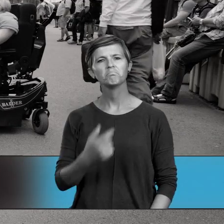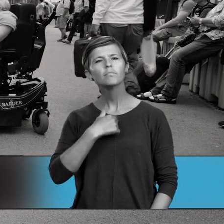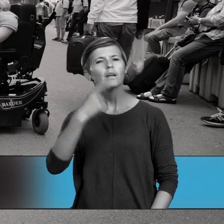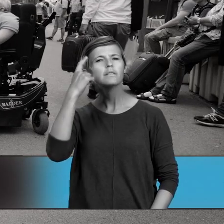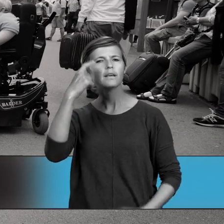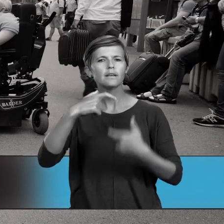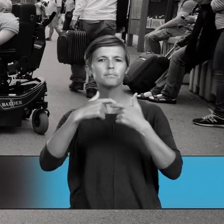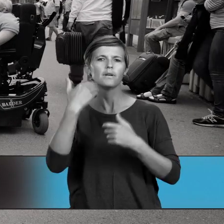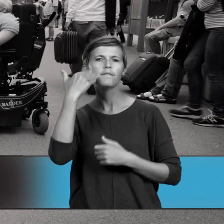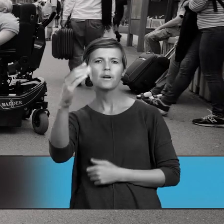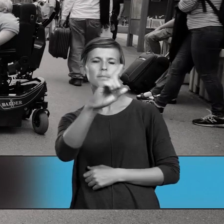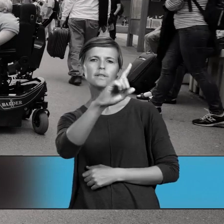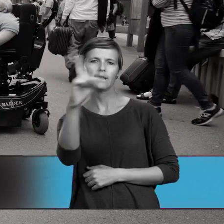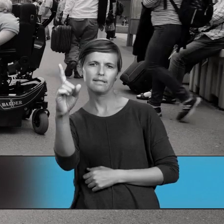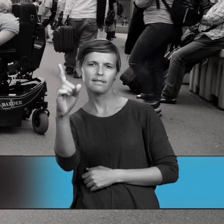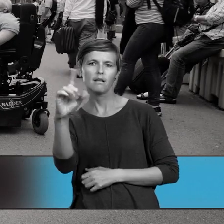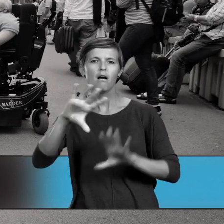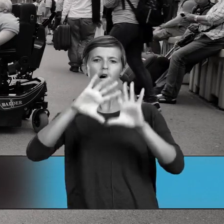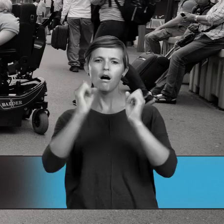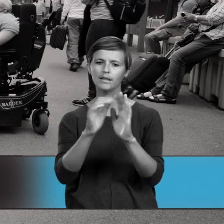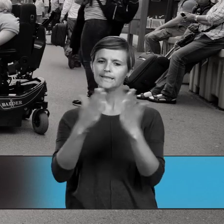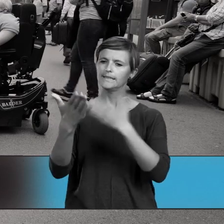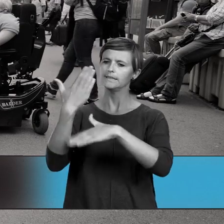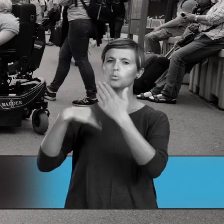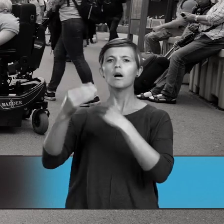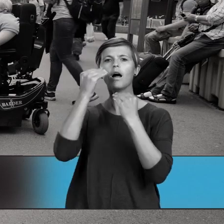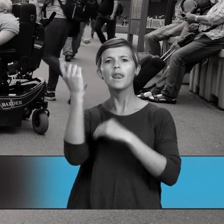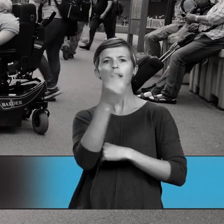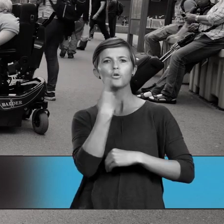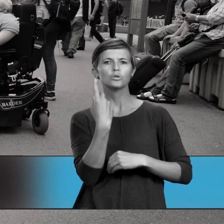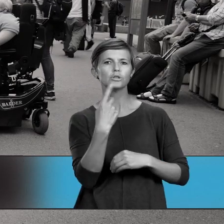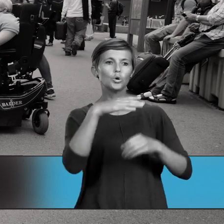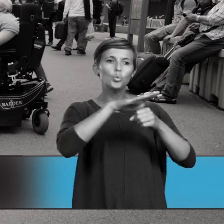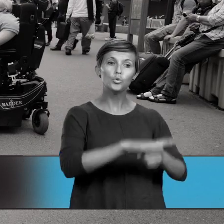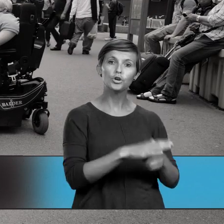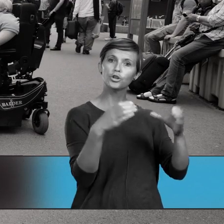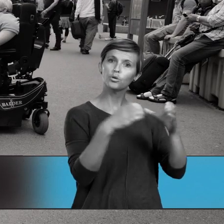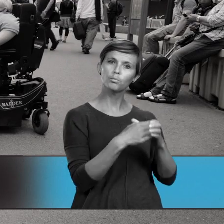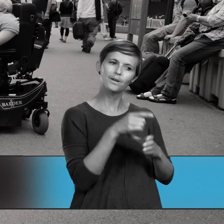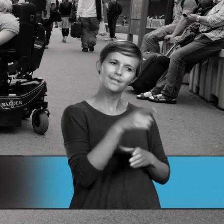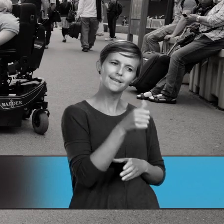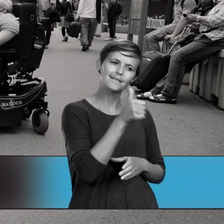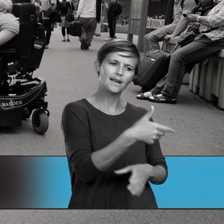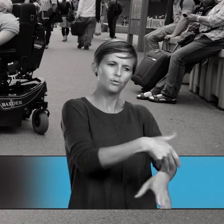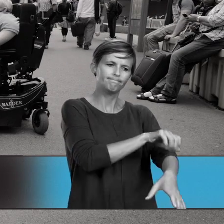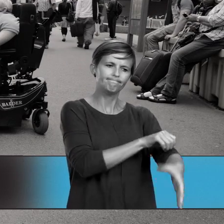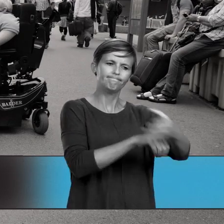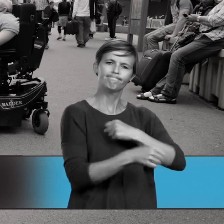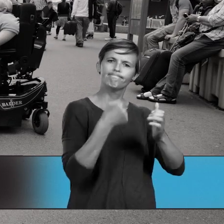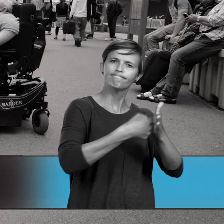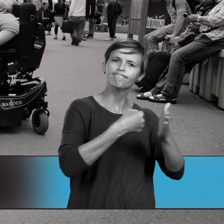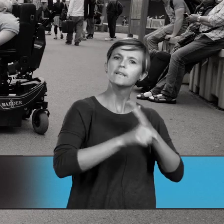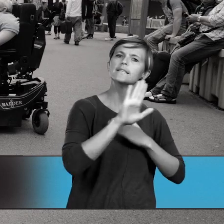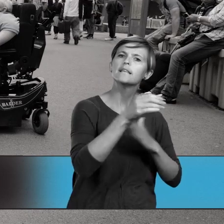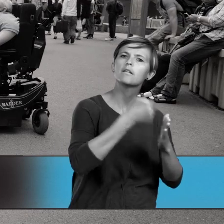Jeg tenker sånn, i forhold til fremtiden også, så har jo all historie lært oss at undertrykte grupper, det har jo vist seg at det er jo de selv som må